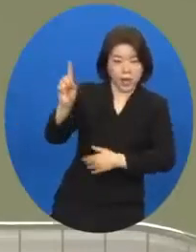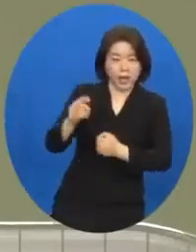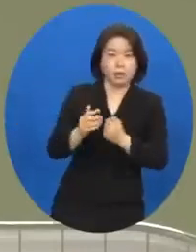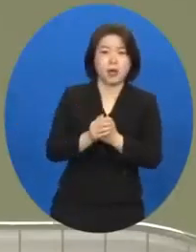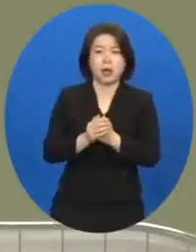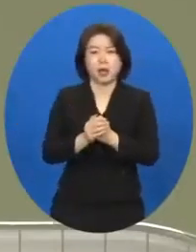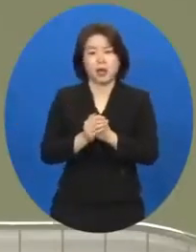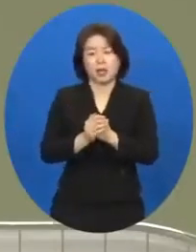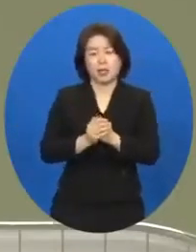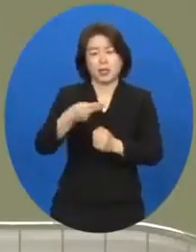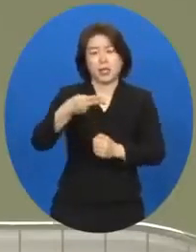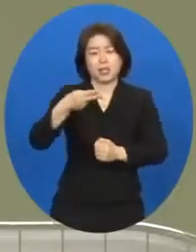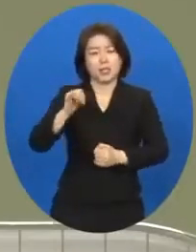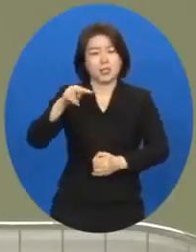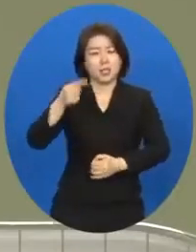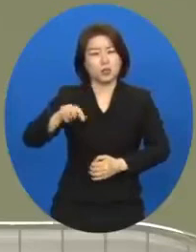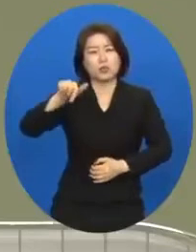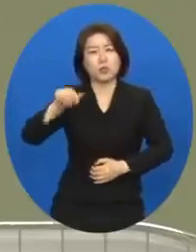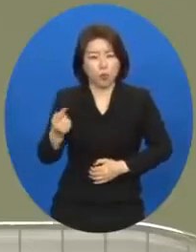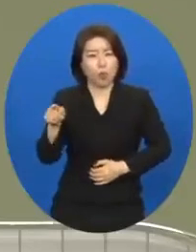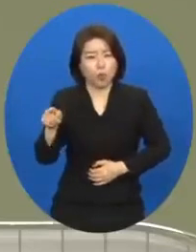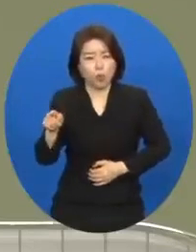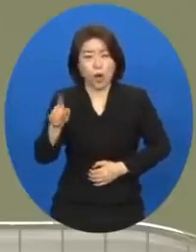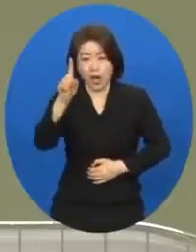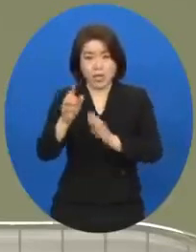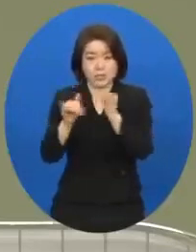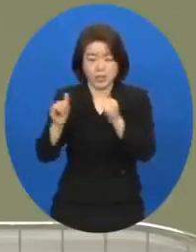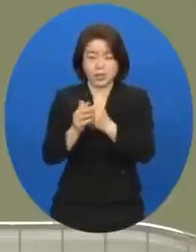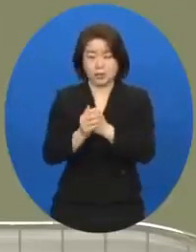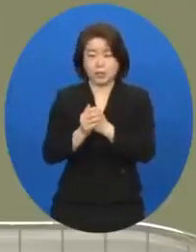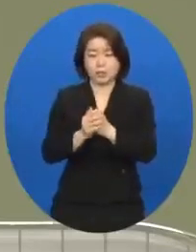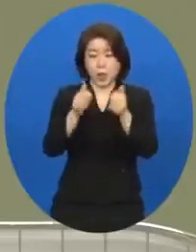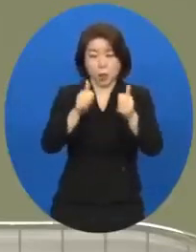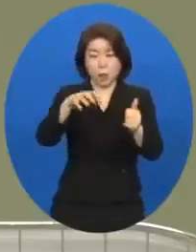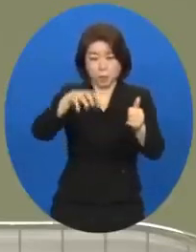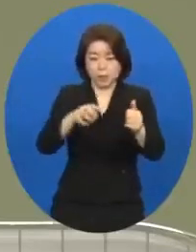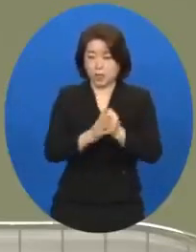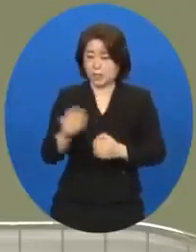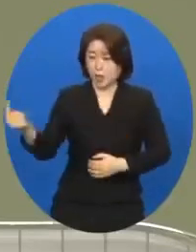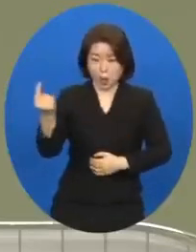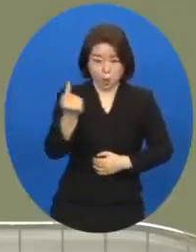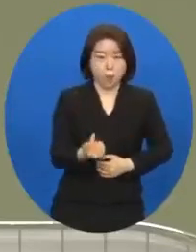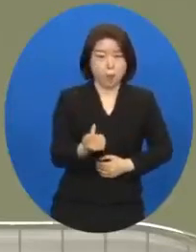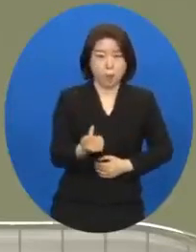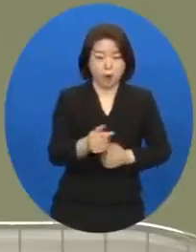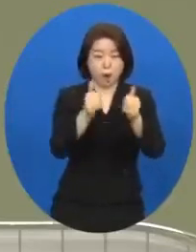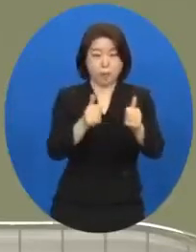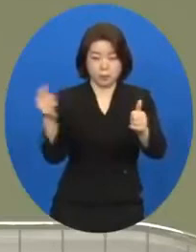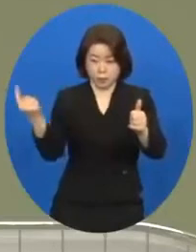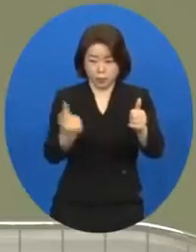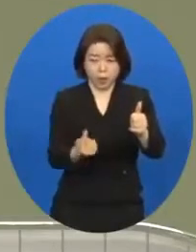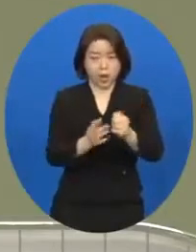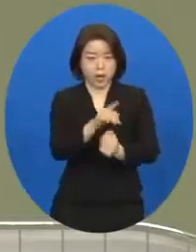에일 디누어라고 하는 사람이 법정에서 이 아이만에 대하여 증언하려고 법정에서